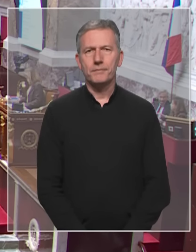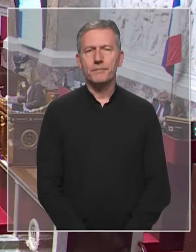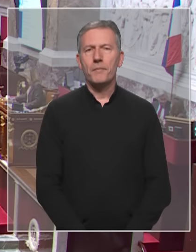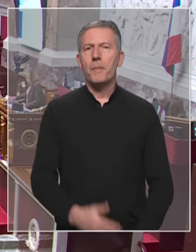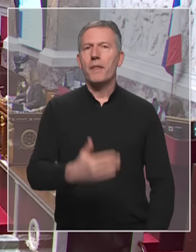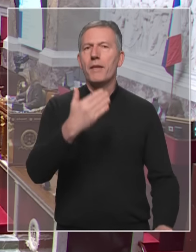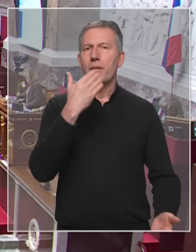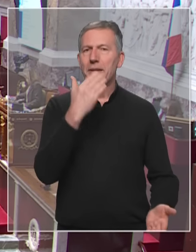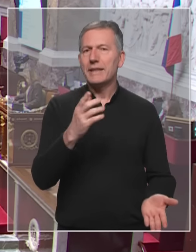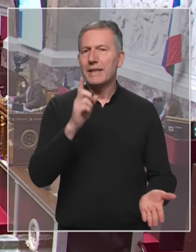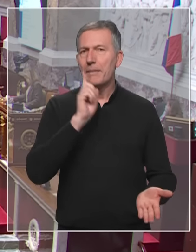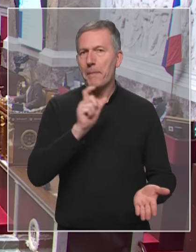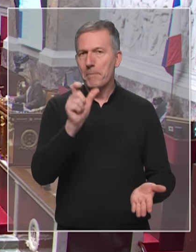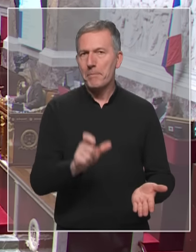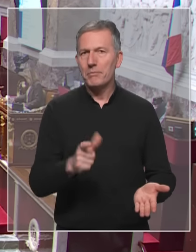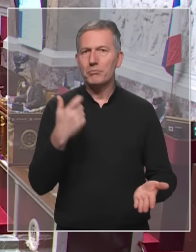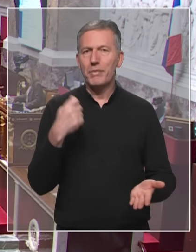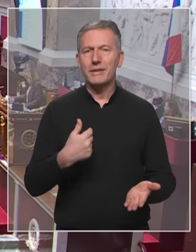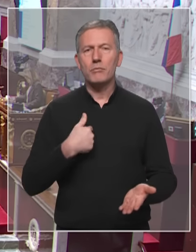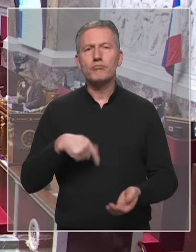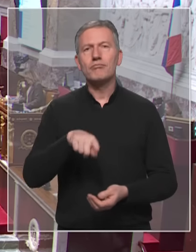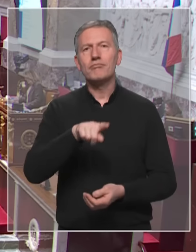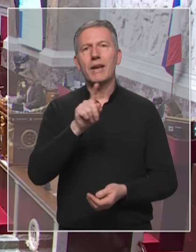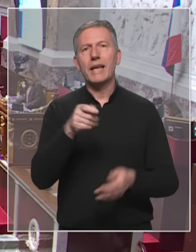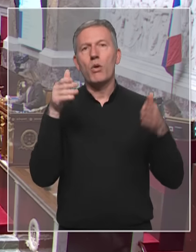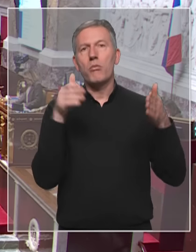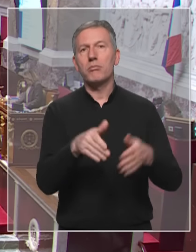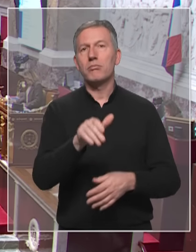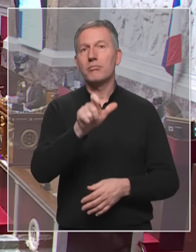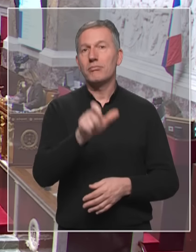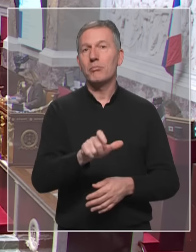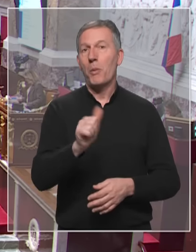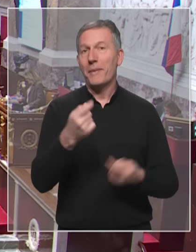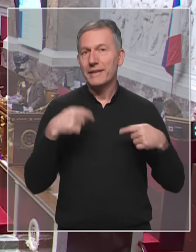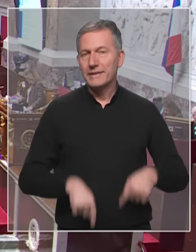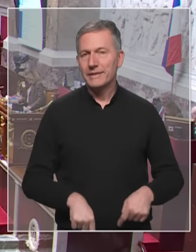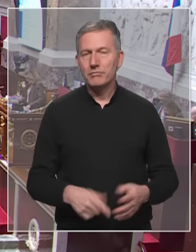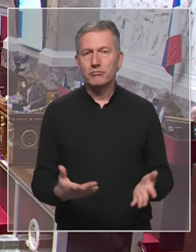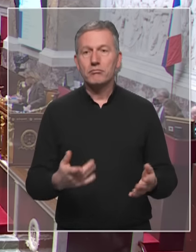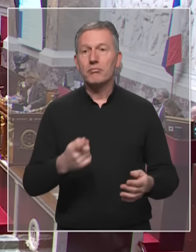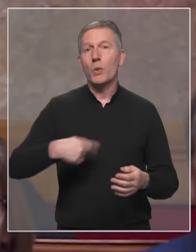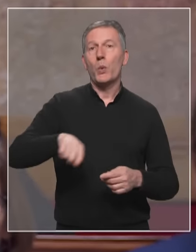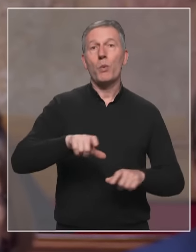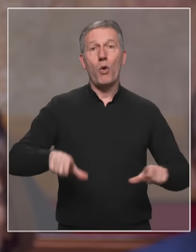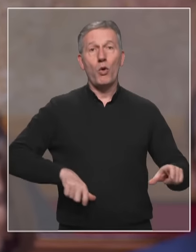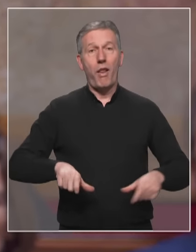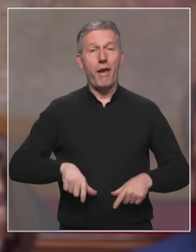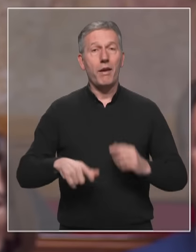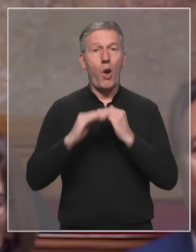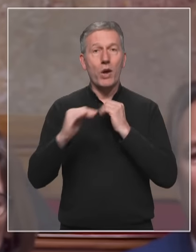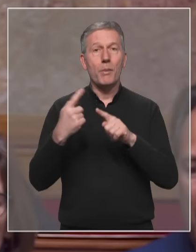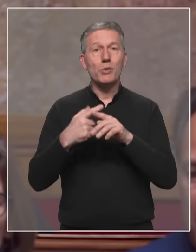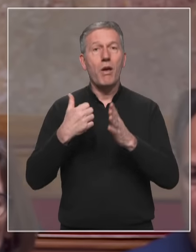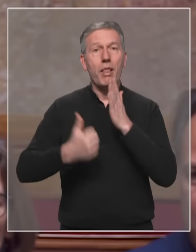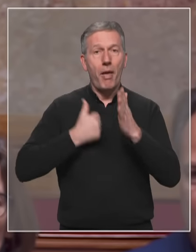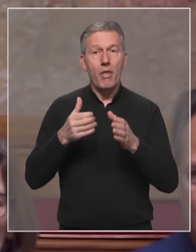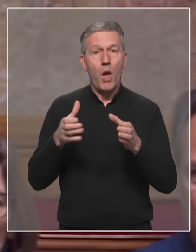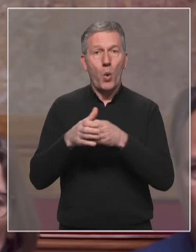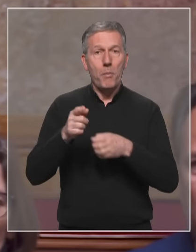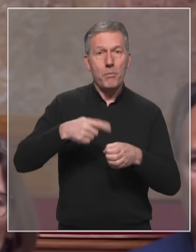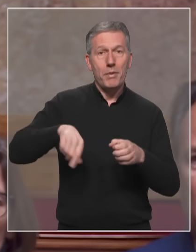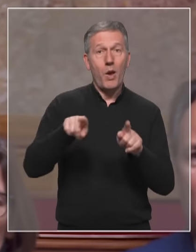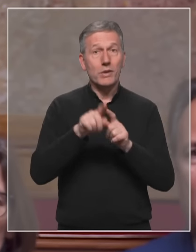Merci Madame la Présidente. Ma question s'adresse au Premier ministre. Comme mes collègues Horizon et Indépendants, mais aussi comme l'ensemble des